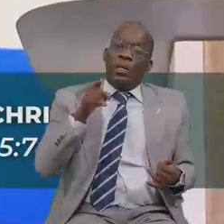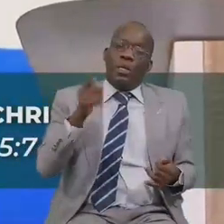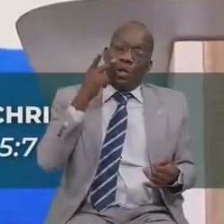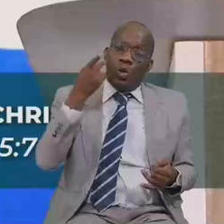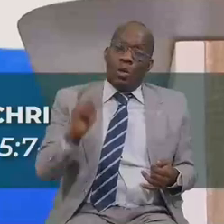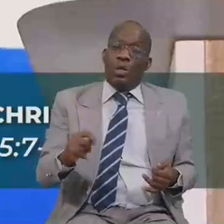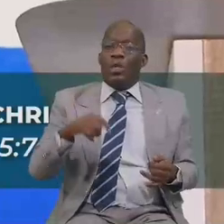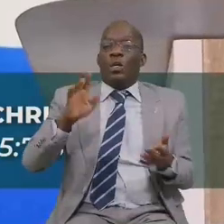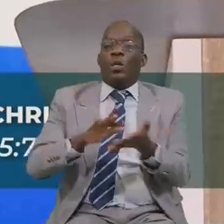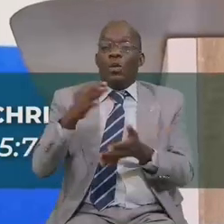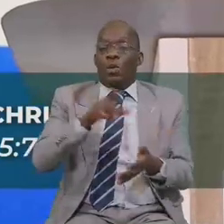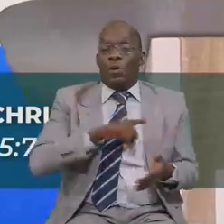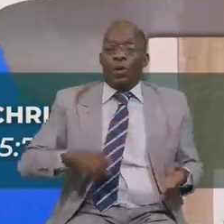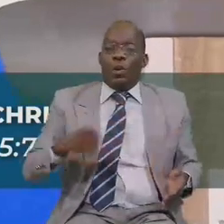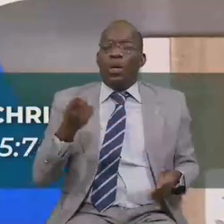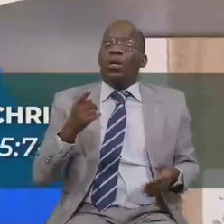vu